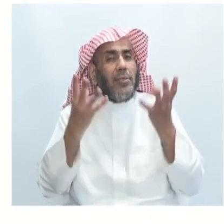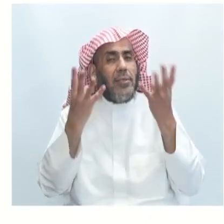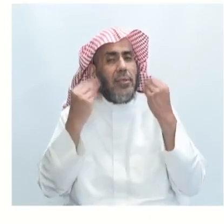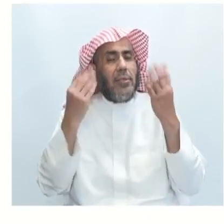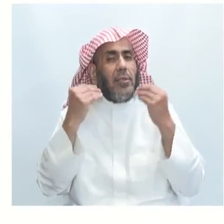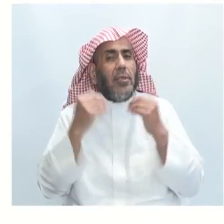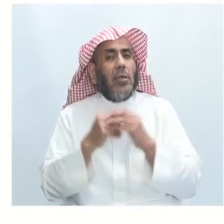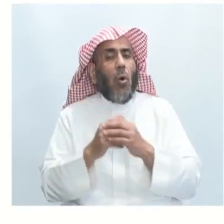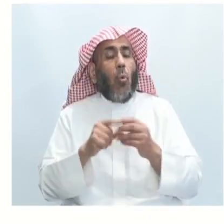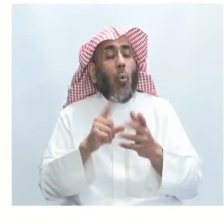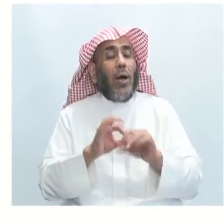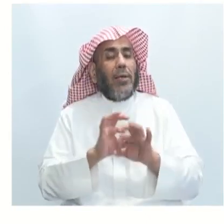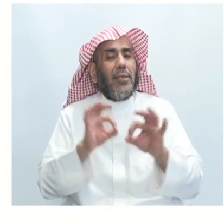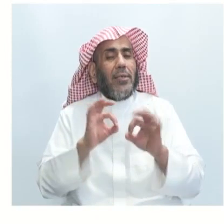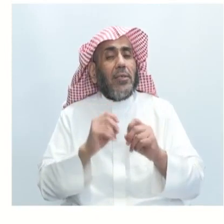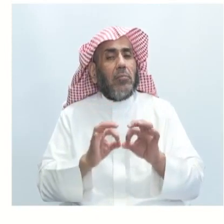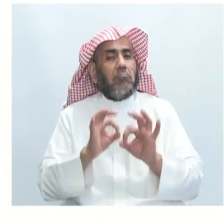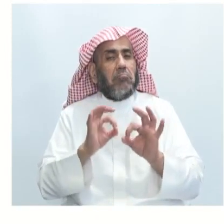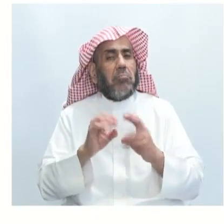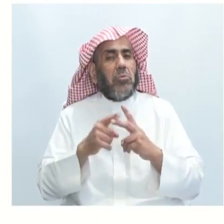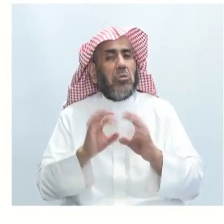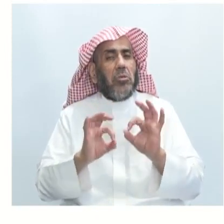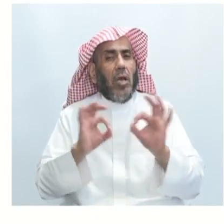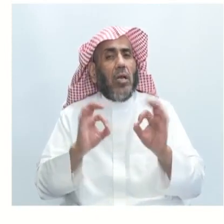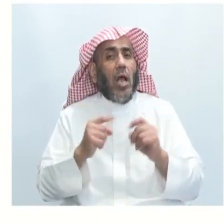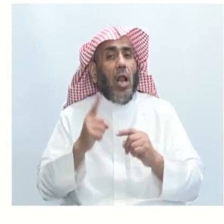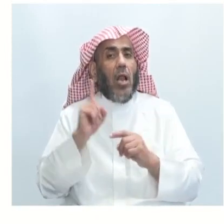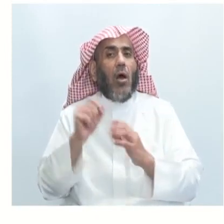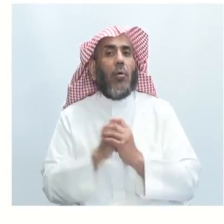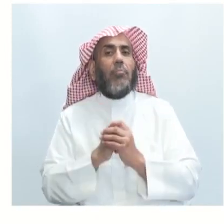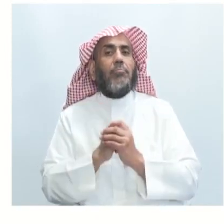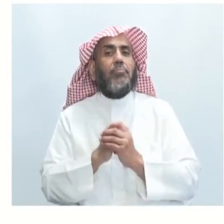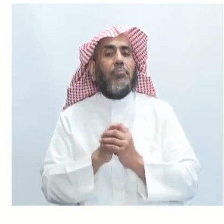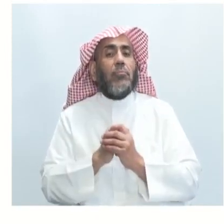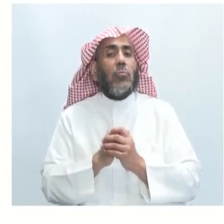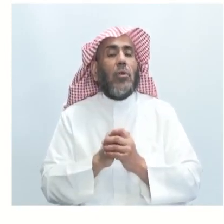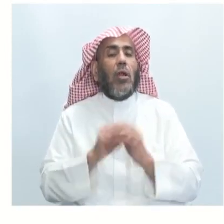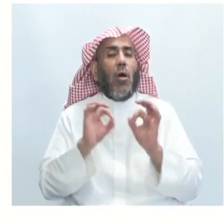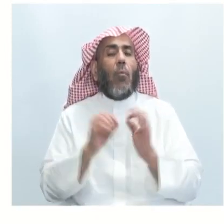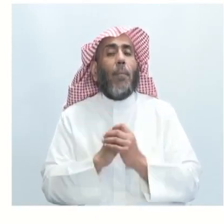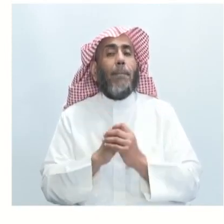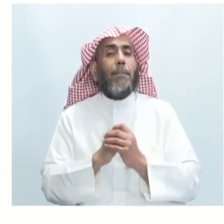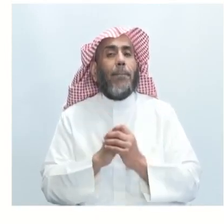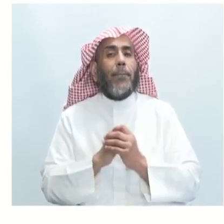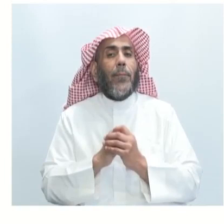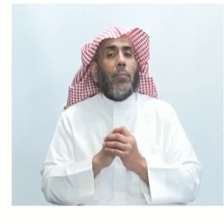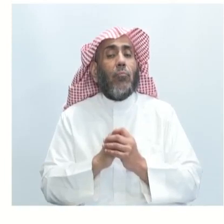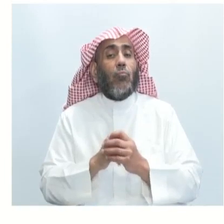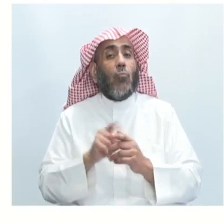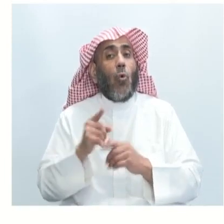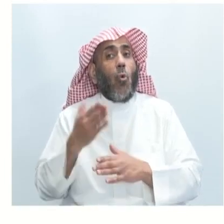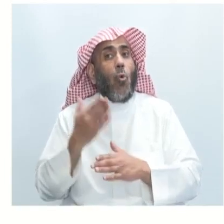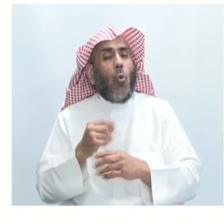ودرجه اتقان له ودرجه اتقان له ودرجه اتقان له ويعد